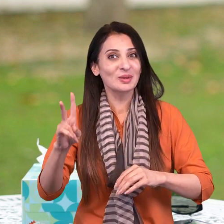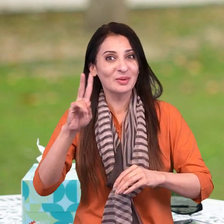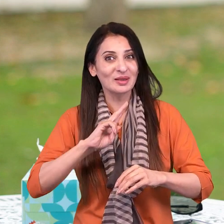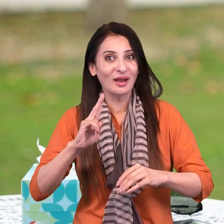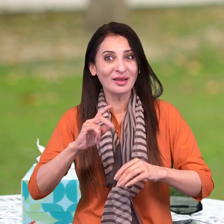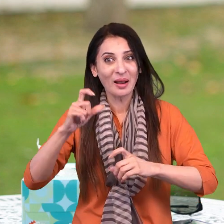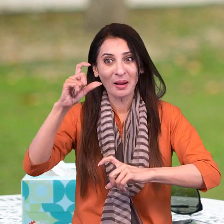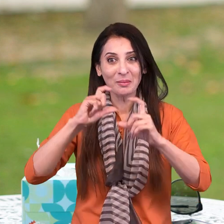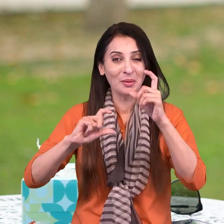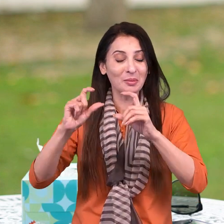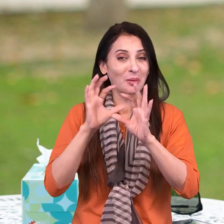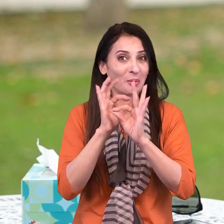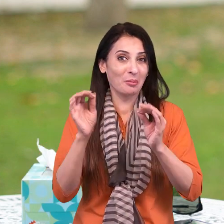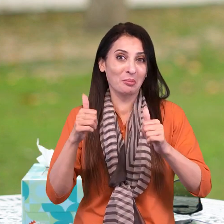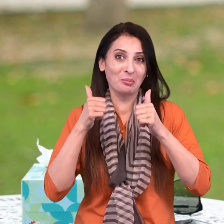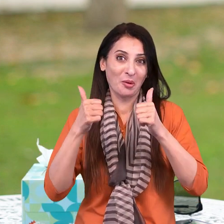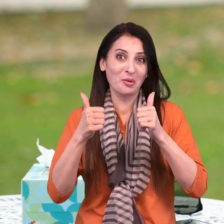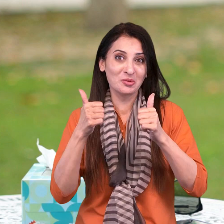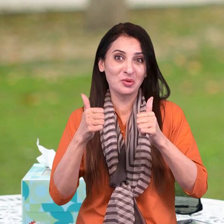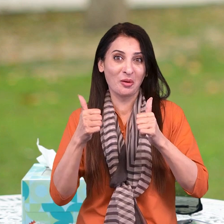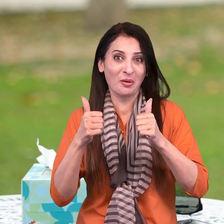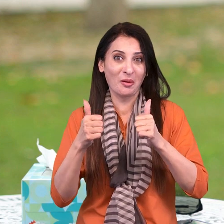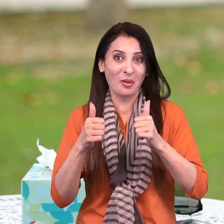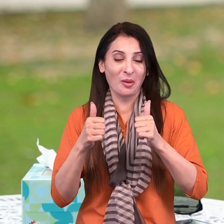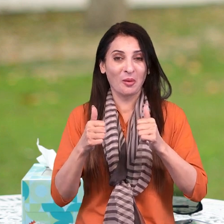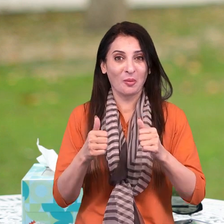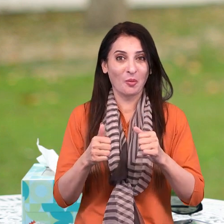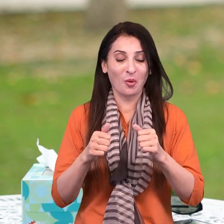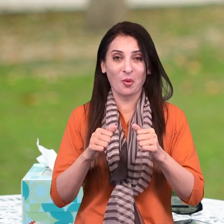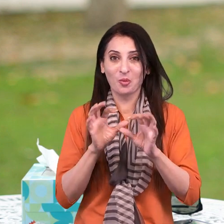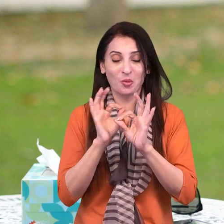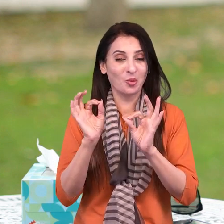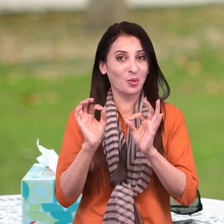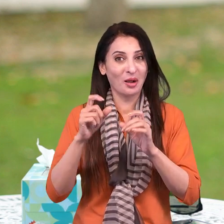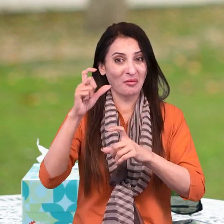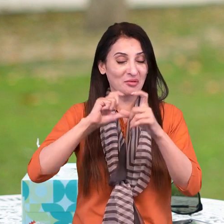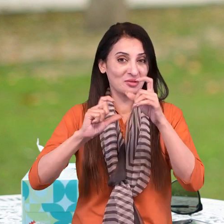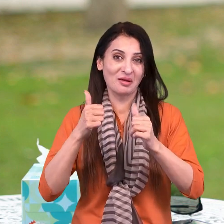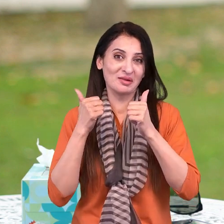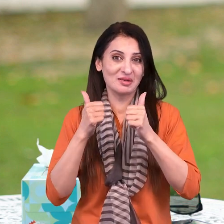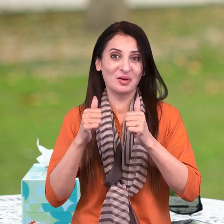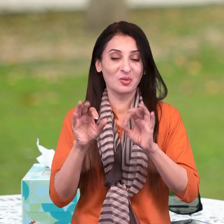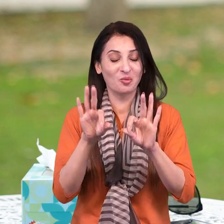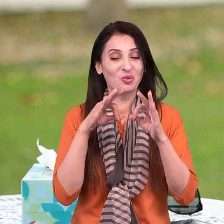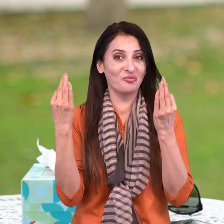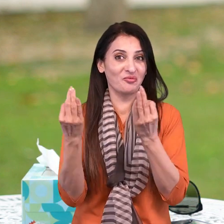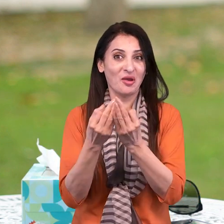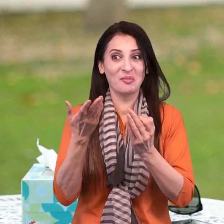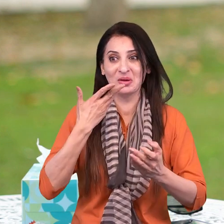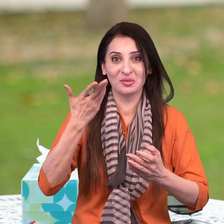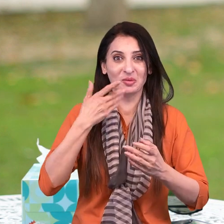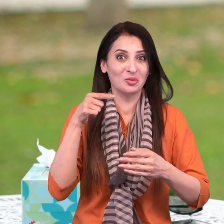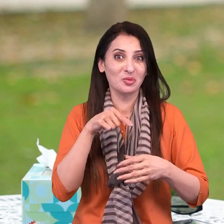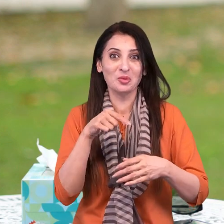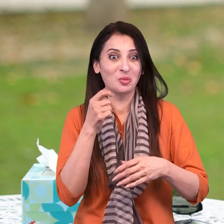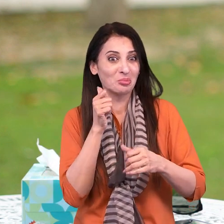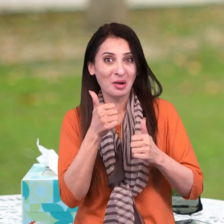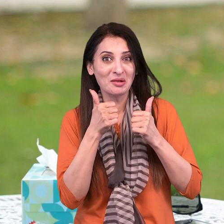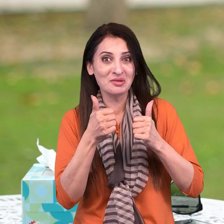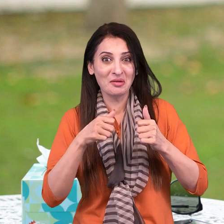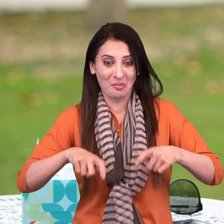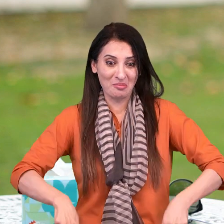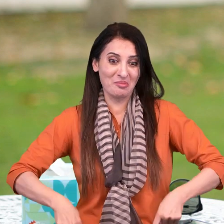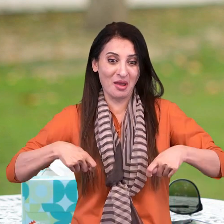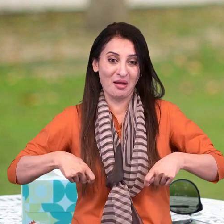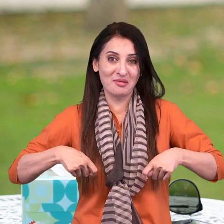उन्होंने मेरे साथ शेयर की, जिसमें शी टोल्ड मी कि सी द वे यू हैव डिज़ाइंड इट, और जिस तरीके से आपने कट्स मुझे दिए हैं, तो मेरी अपनी पूरी फैमिली जो